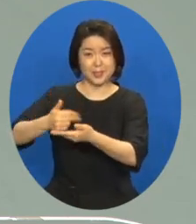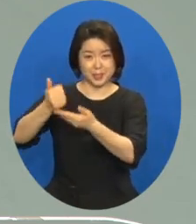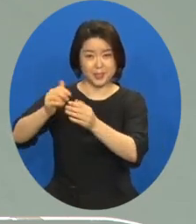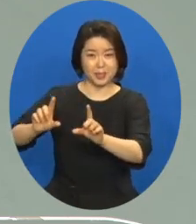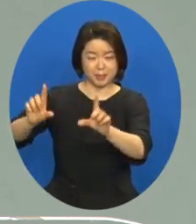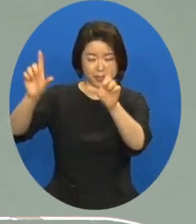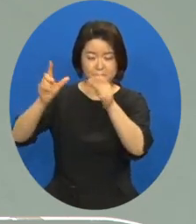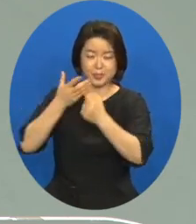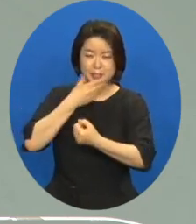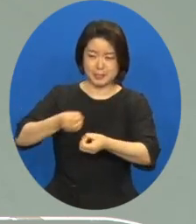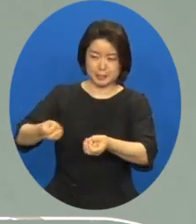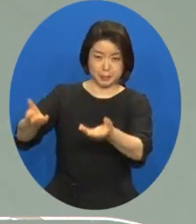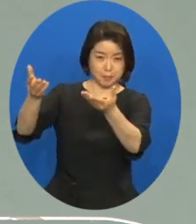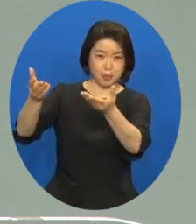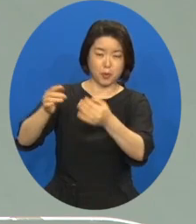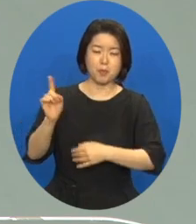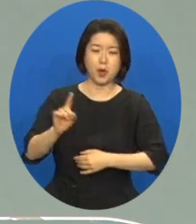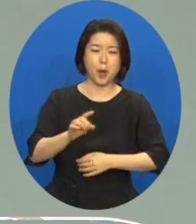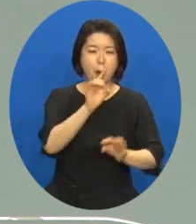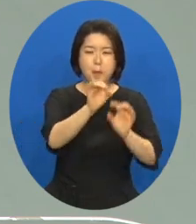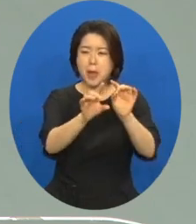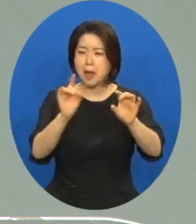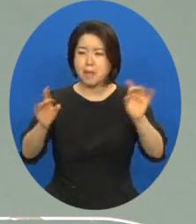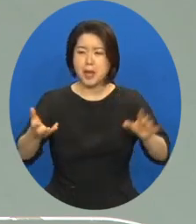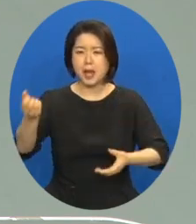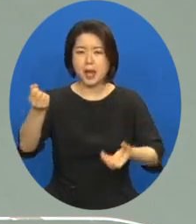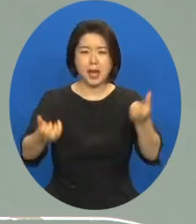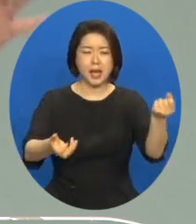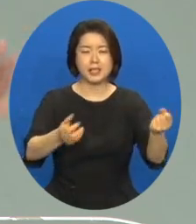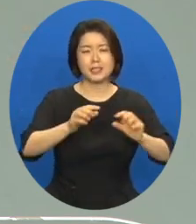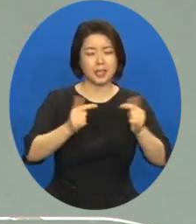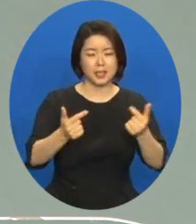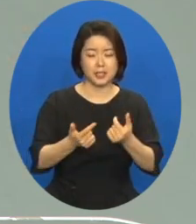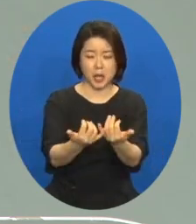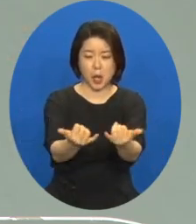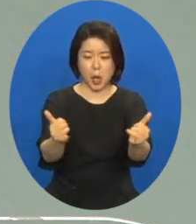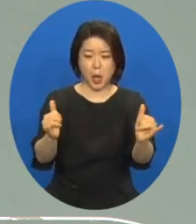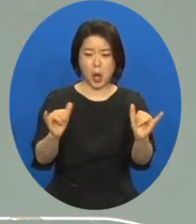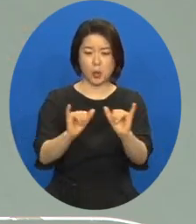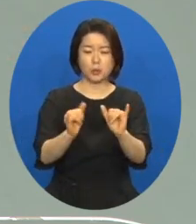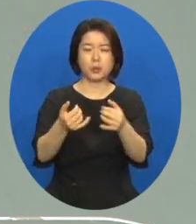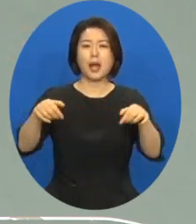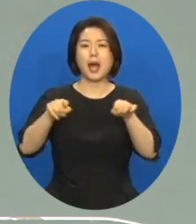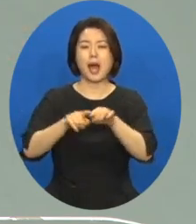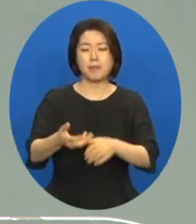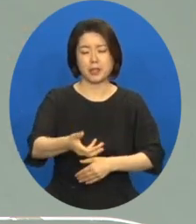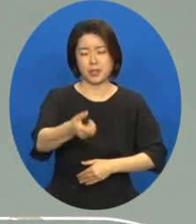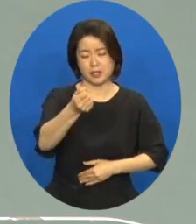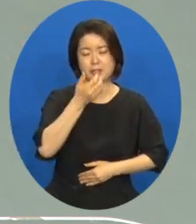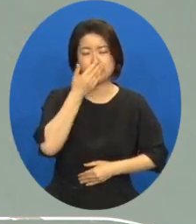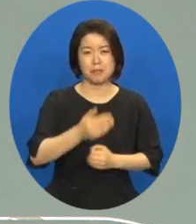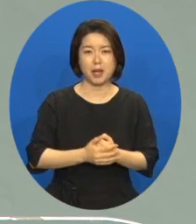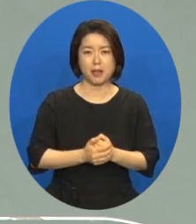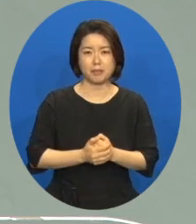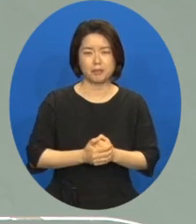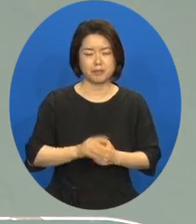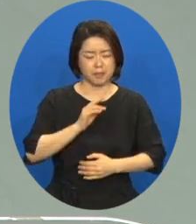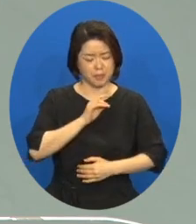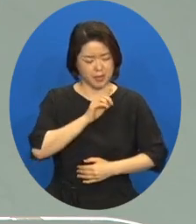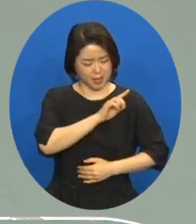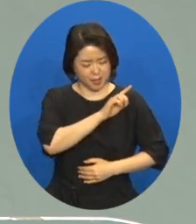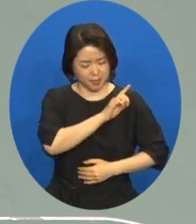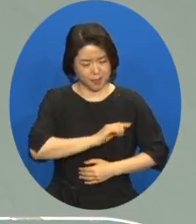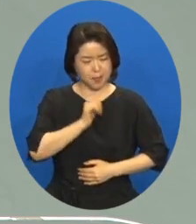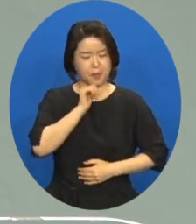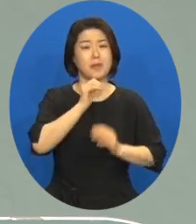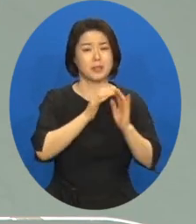맥주감사절의 축복은 개개인만 누리는 게 아니고 공동체도 함께 누리는 겁니다. 극빈자,